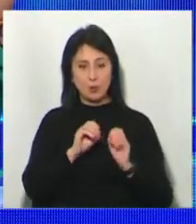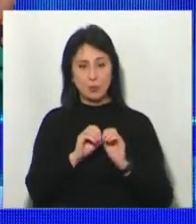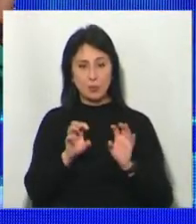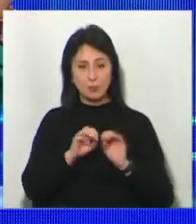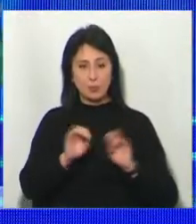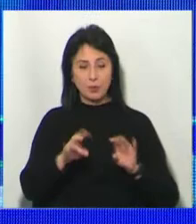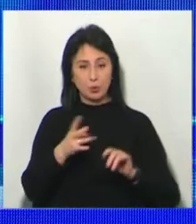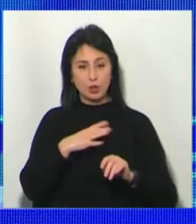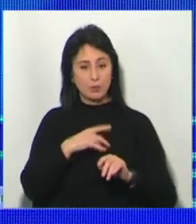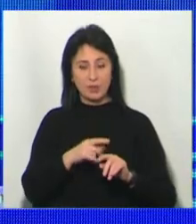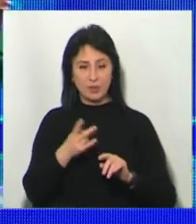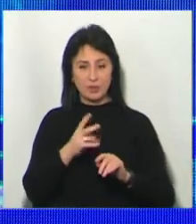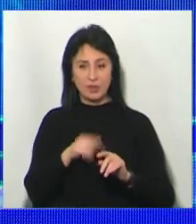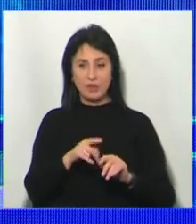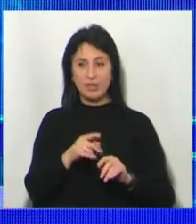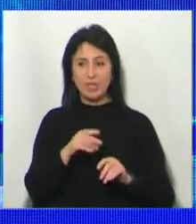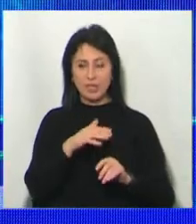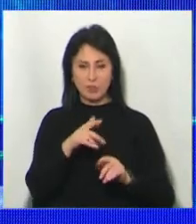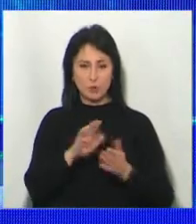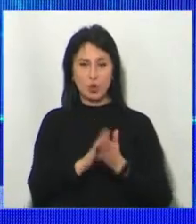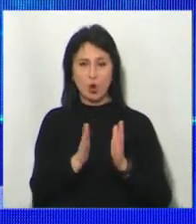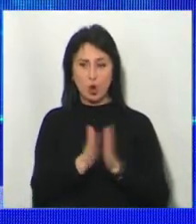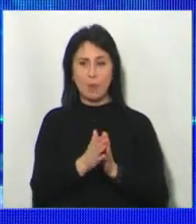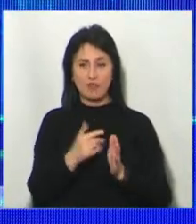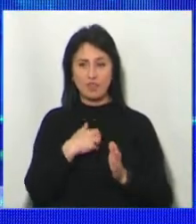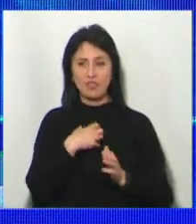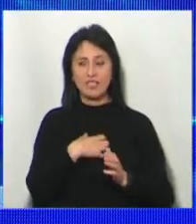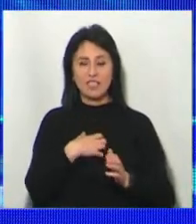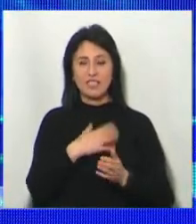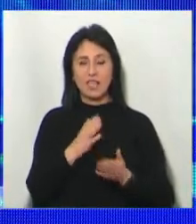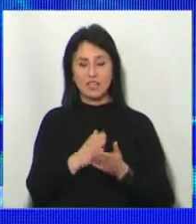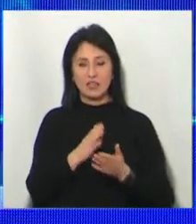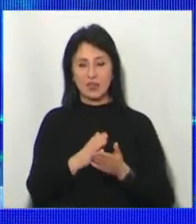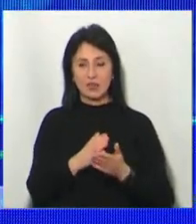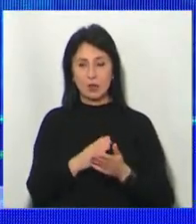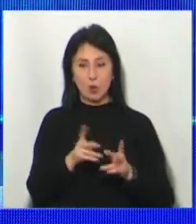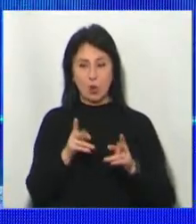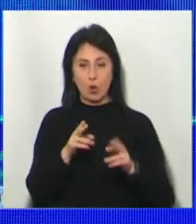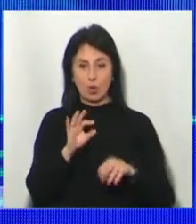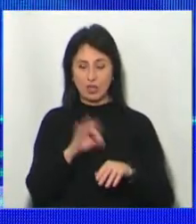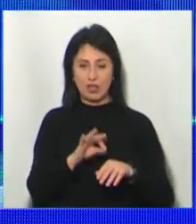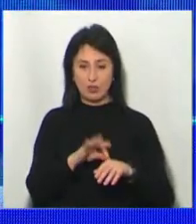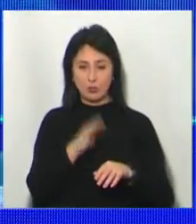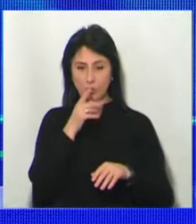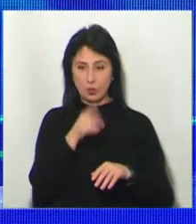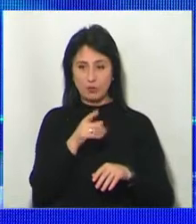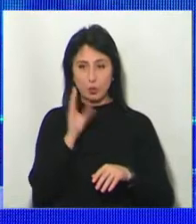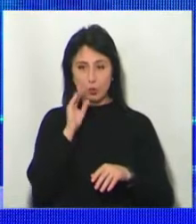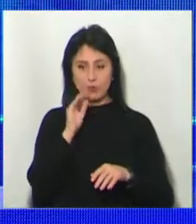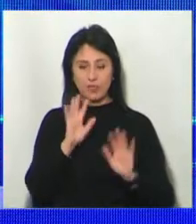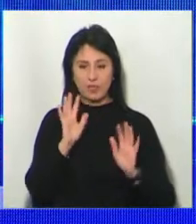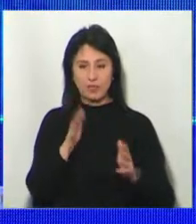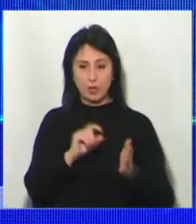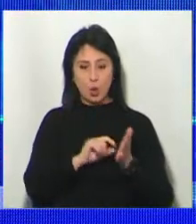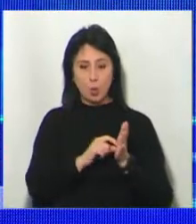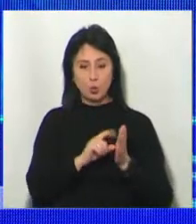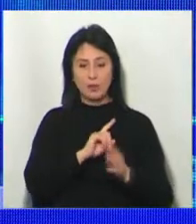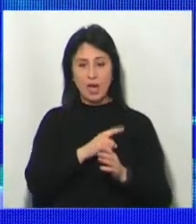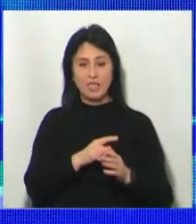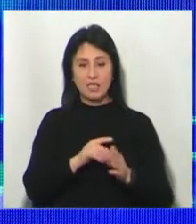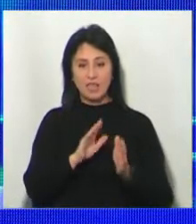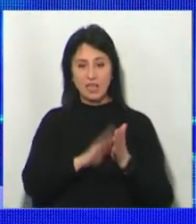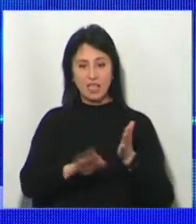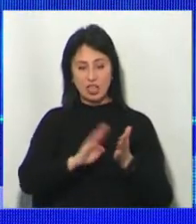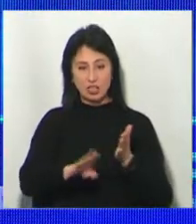პათოლოგიური მდგომარეობები როცა გვაქვს და ვიცით, რომ ეს მდგომარეობები ჩვენ ძირითადად გვაქვს ონკოლოგიური დაავადებების დროს, როდესაც ხდება უჯრედების